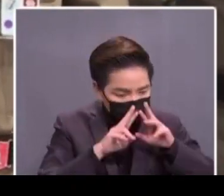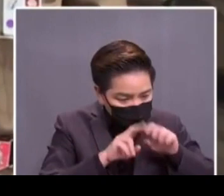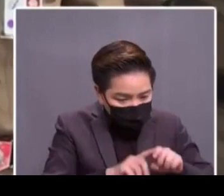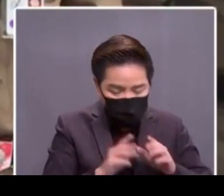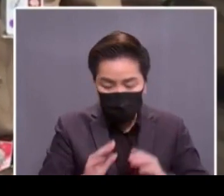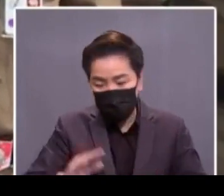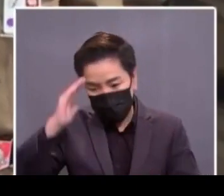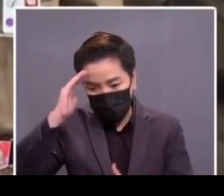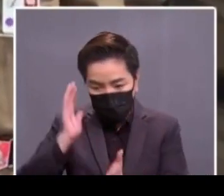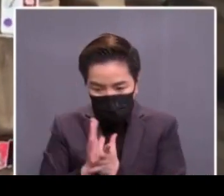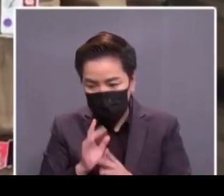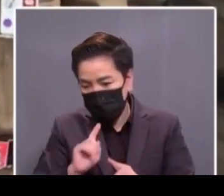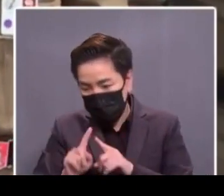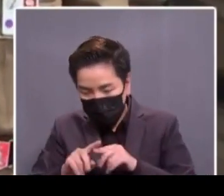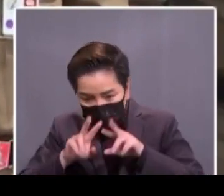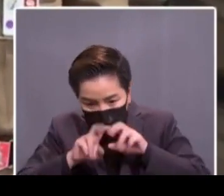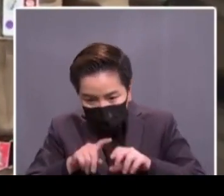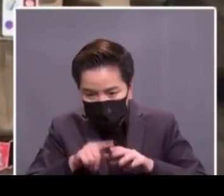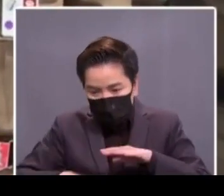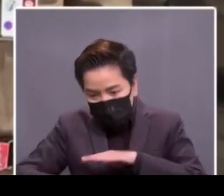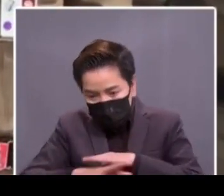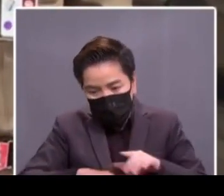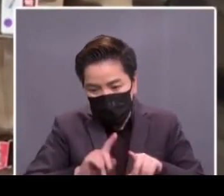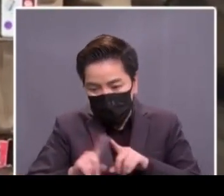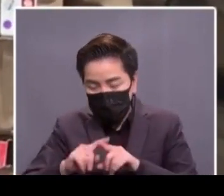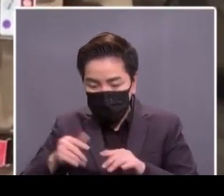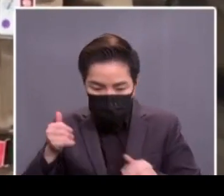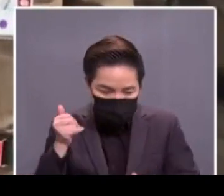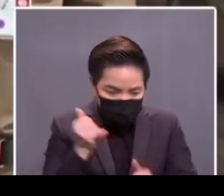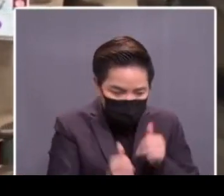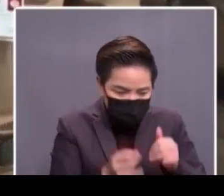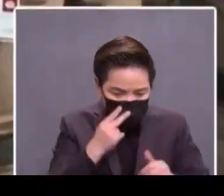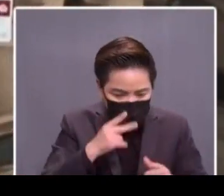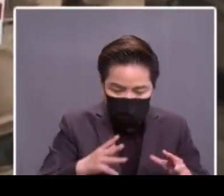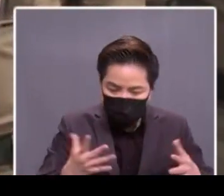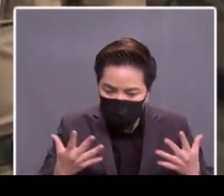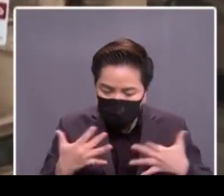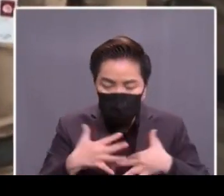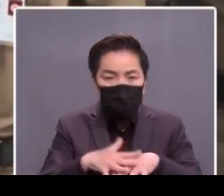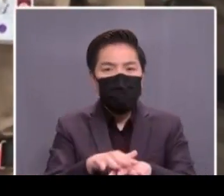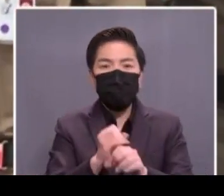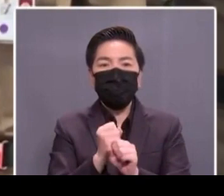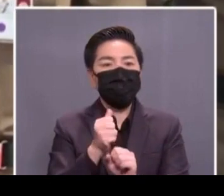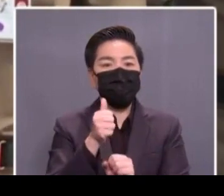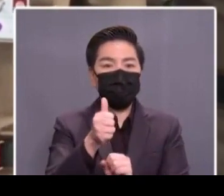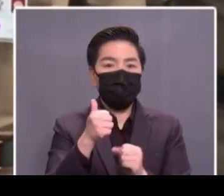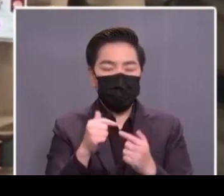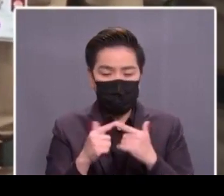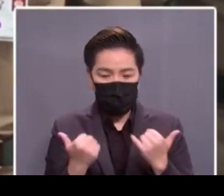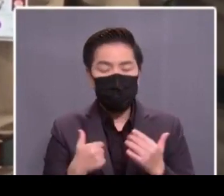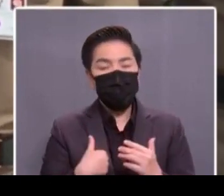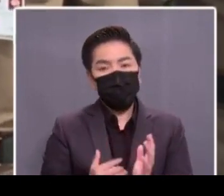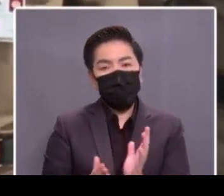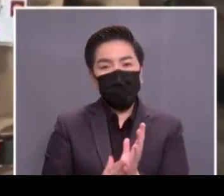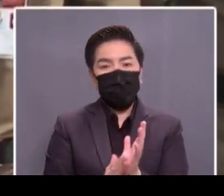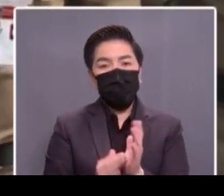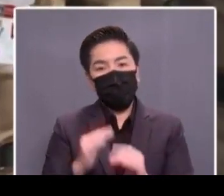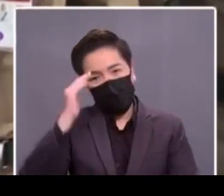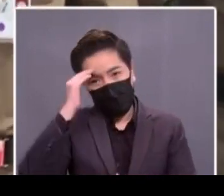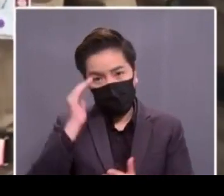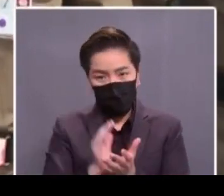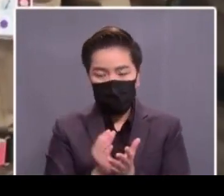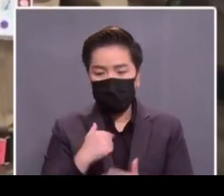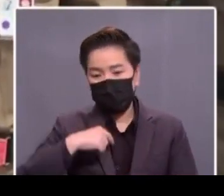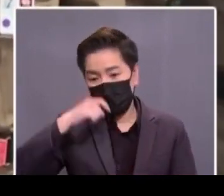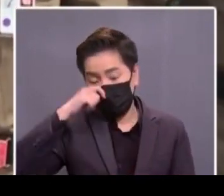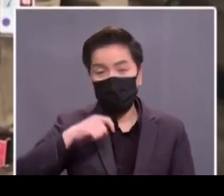นทั้งตำรวจนอกเครื่องแบบแล้วฝ่ายพิสูจน์หลักฐานก็มาร่วมกันประสานงานเป็นอย่างดีอันนี้ขอชื่นชมคุณตำรวจว่าตำรว